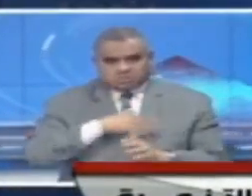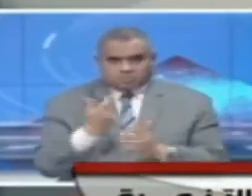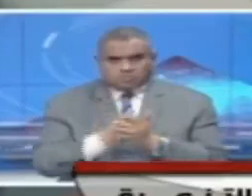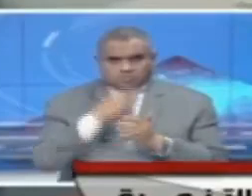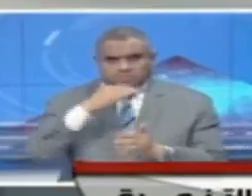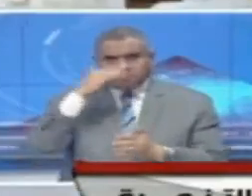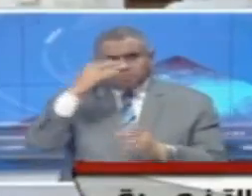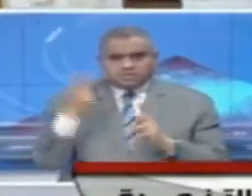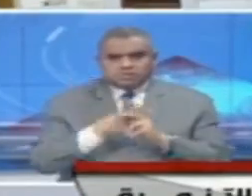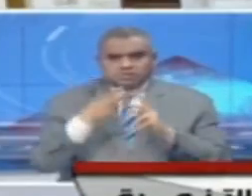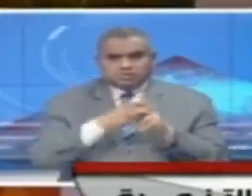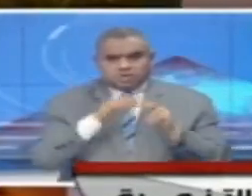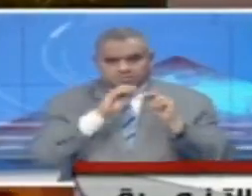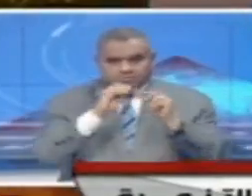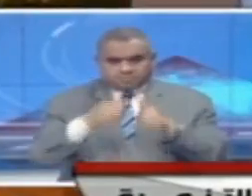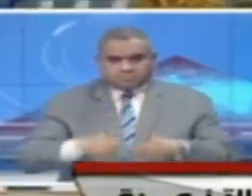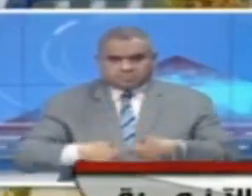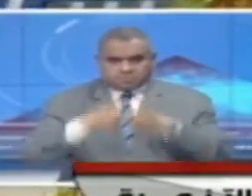مجتمع جديد.